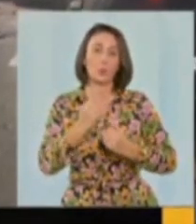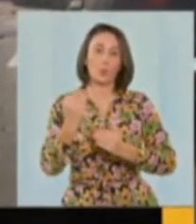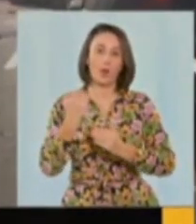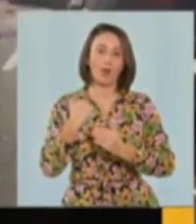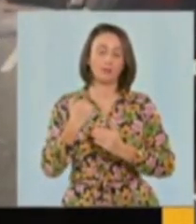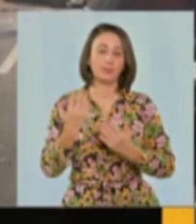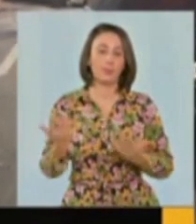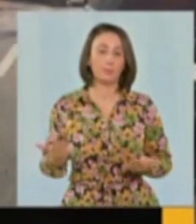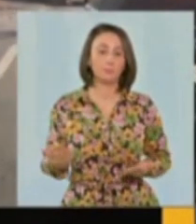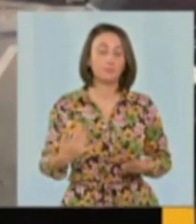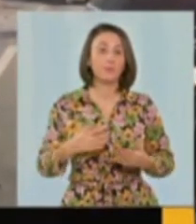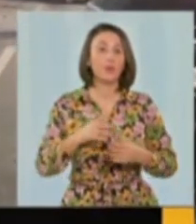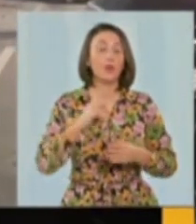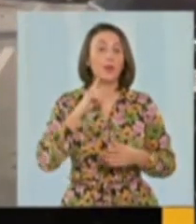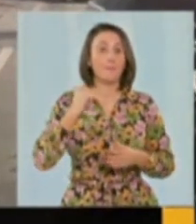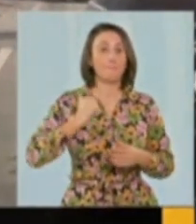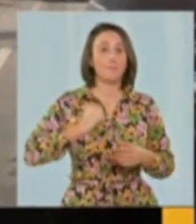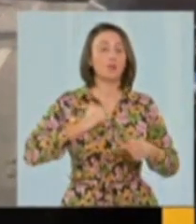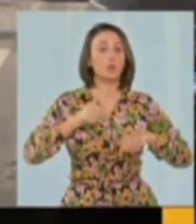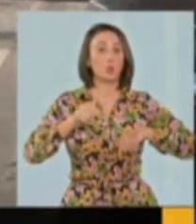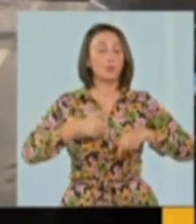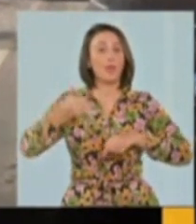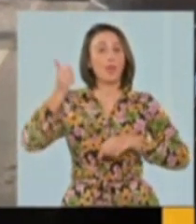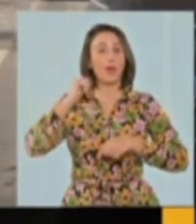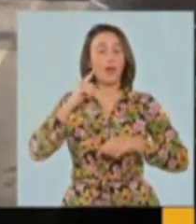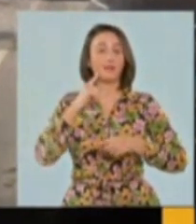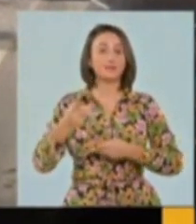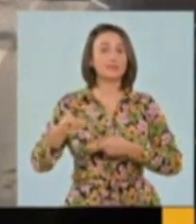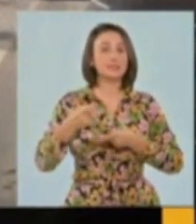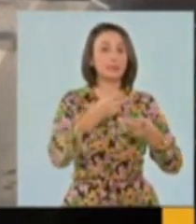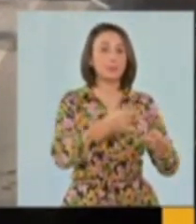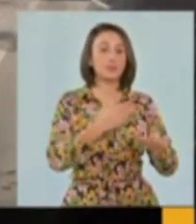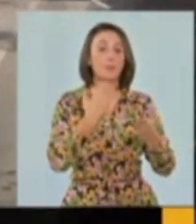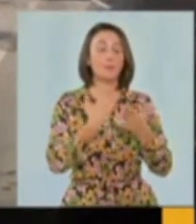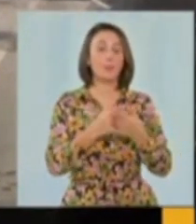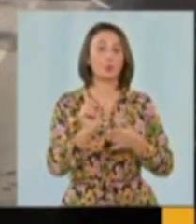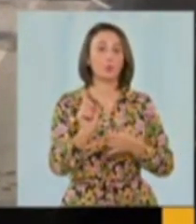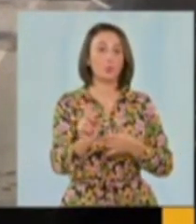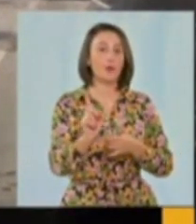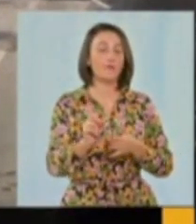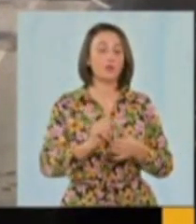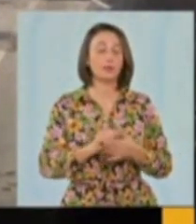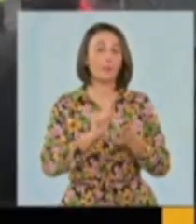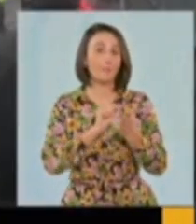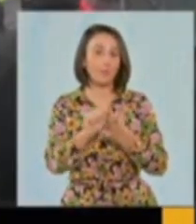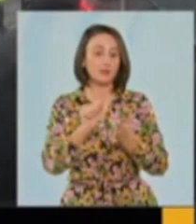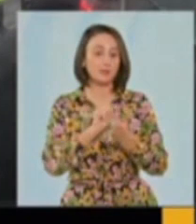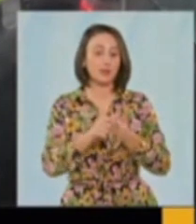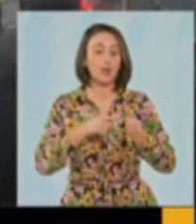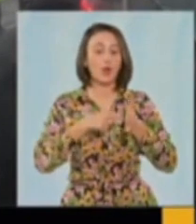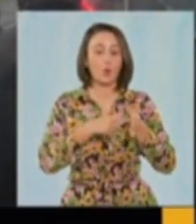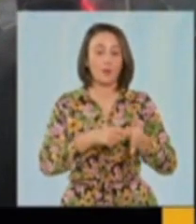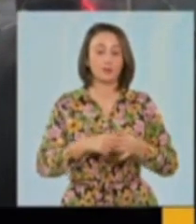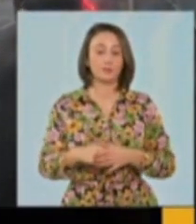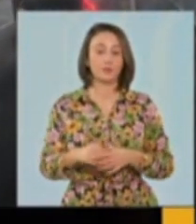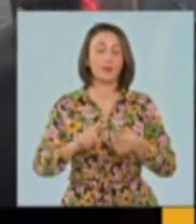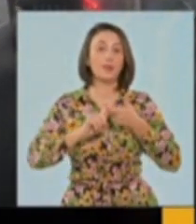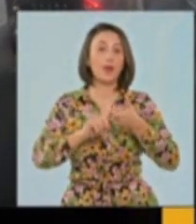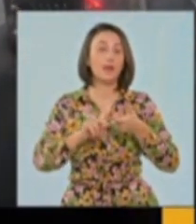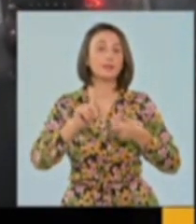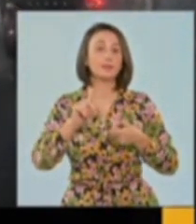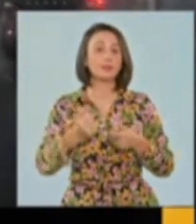porni la... Brigada Rutieră chiar ieri a trimis către dumneavoastră, către mass media, recomandări legate